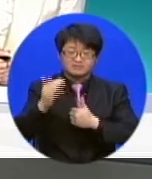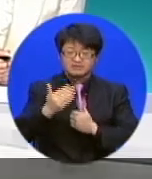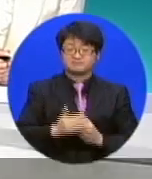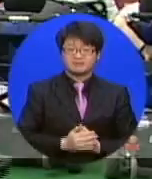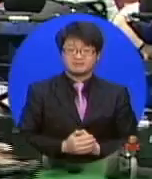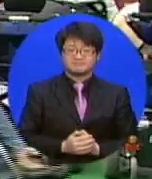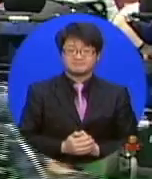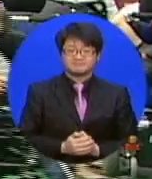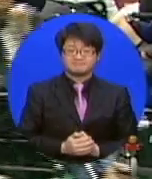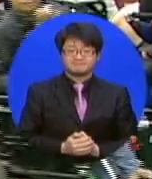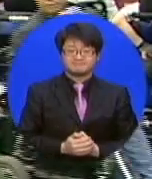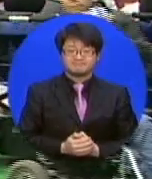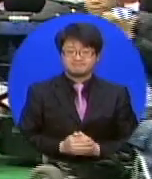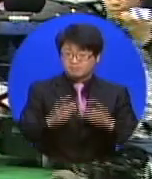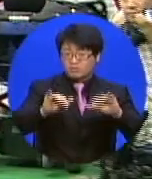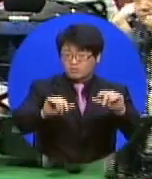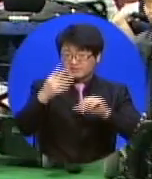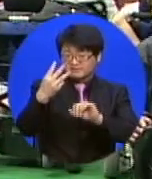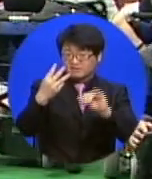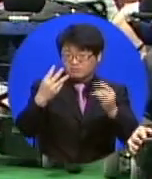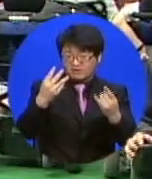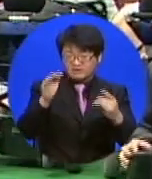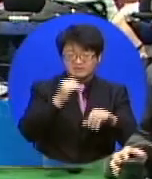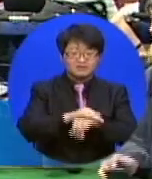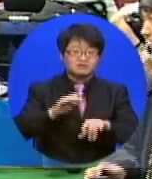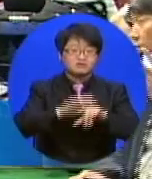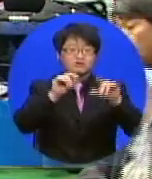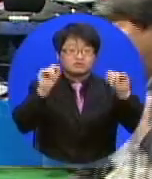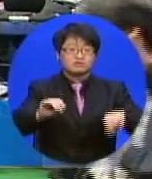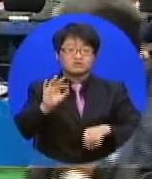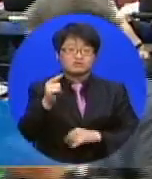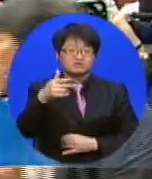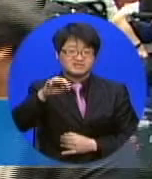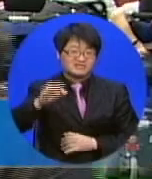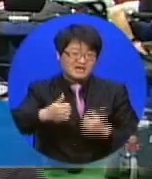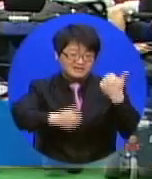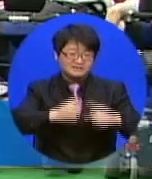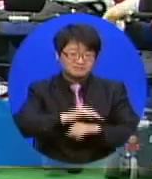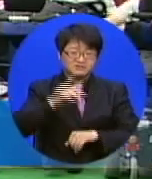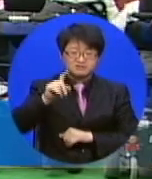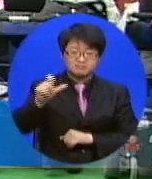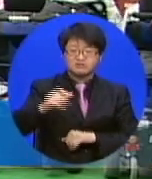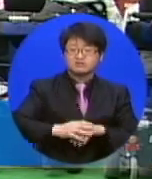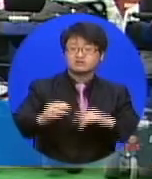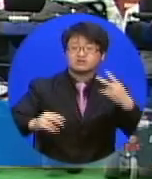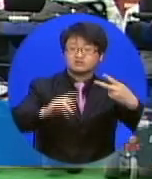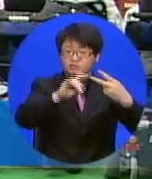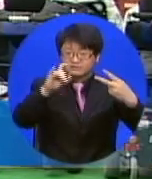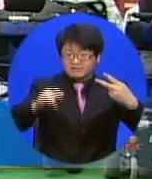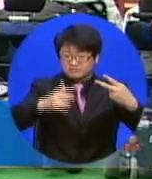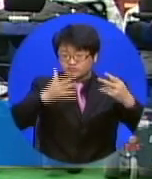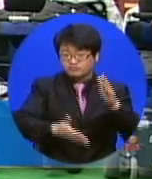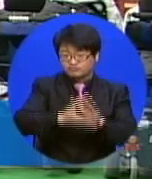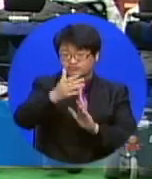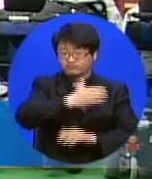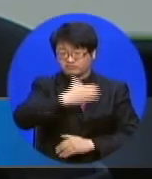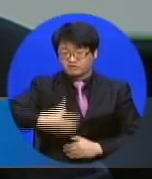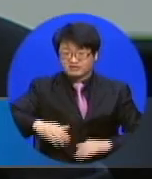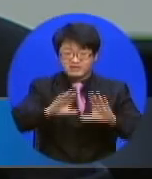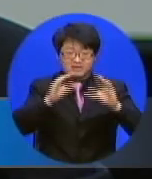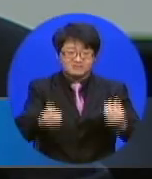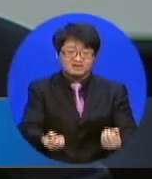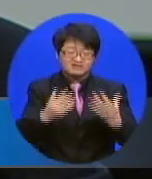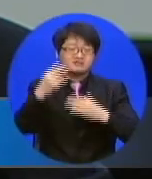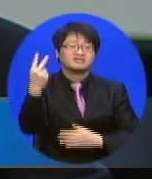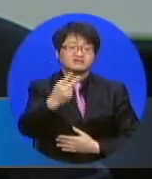기자입니다. 올해로 3회째를 맞이하는 동문 보치아 리그가 지난 15일 동대문구청에서 개막식을 갖고